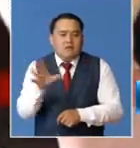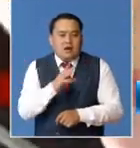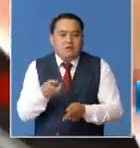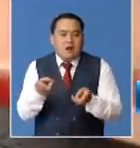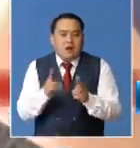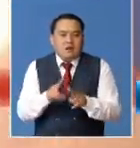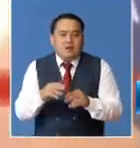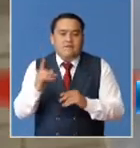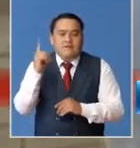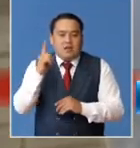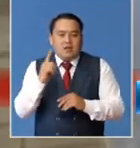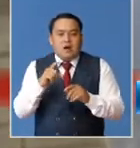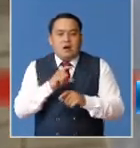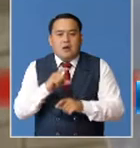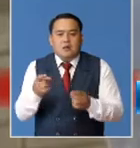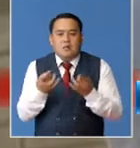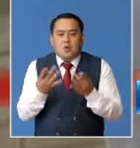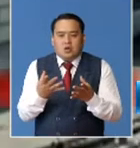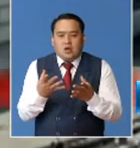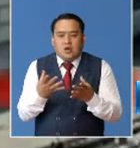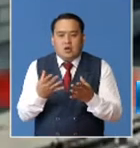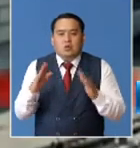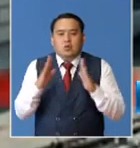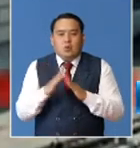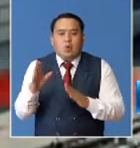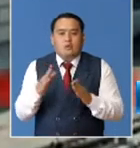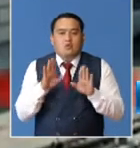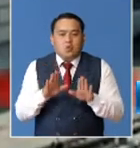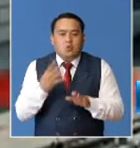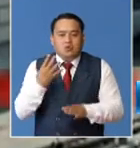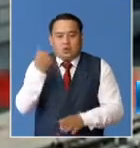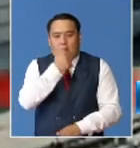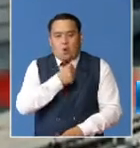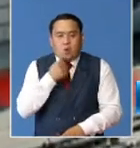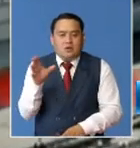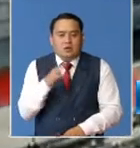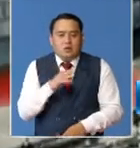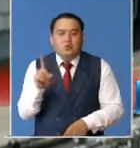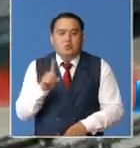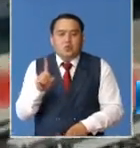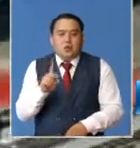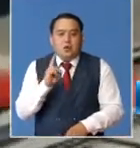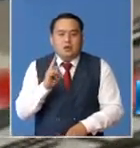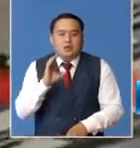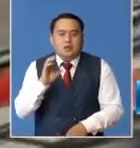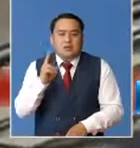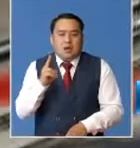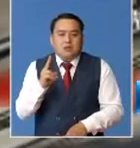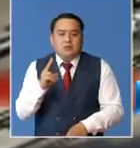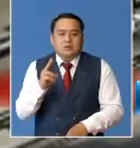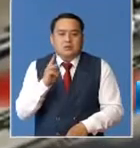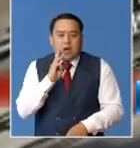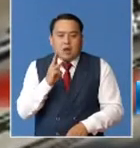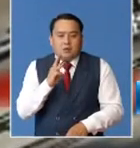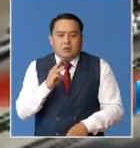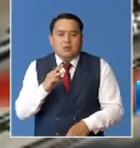остальных на верхнем этаже обычное дело, а ведь дому всего 4 года. И все из-за того, что КСК решила подзаработать.